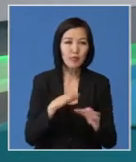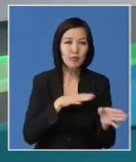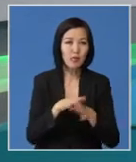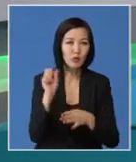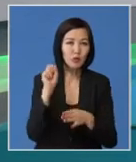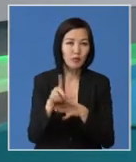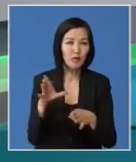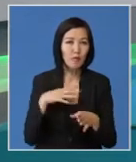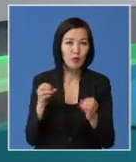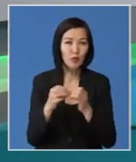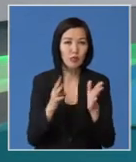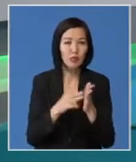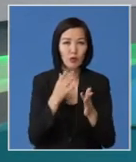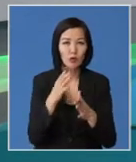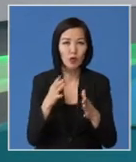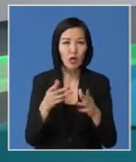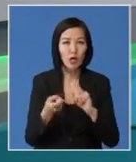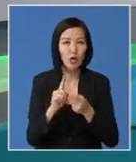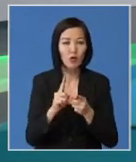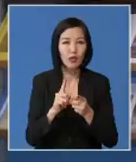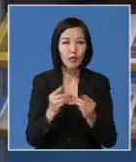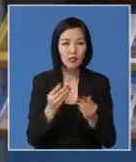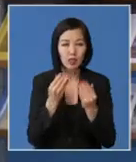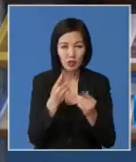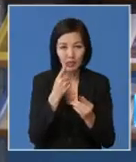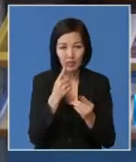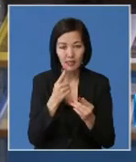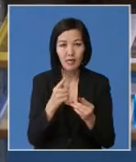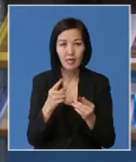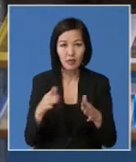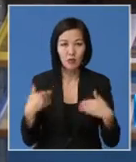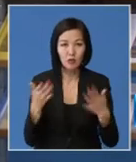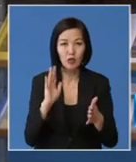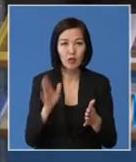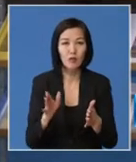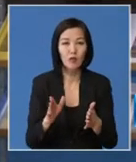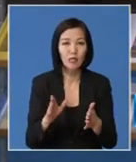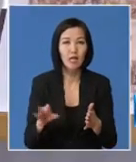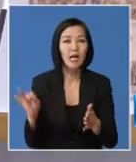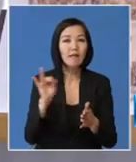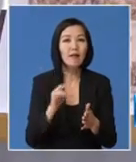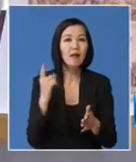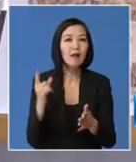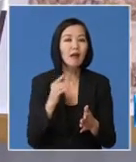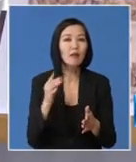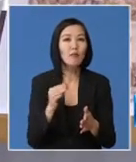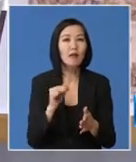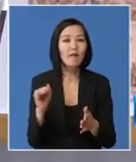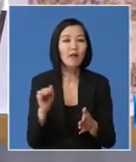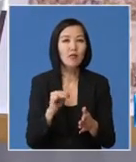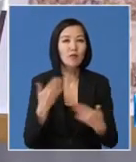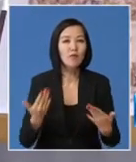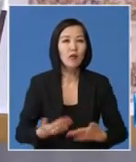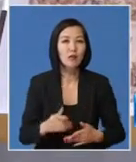бюросында бекітіліп баспаға жіберілді. Жақында жарық көрмек. Олардың дені тарих, экономика, философия, әлеуметтік гуманитарлық салаларды